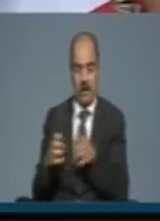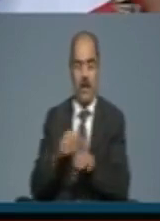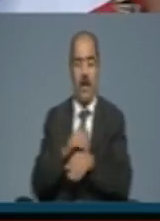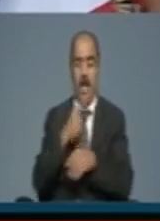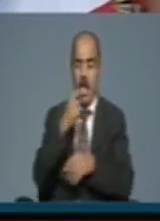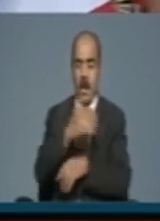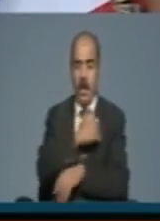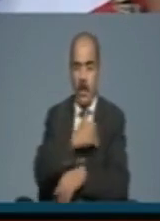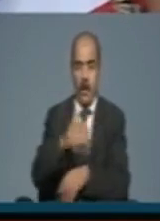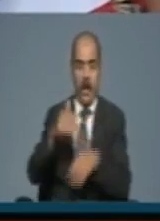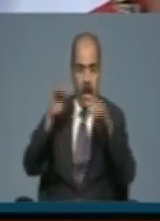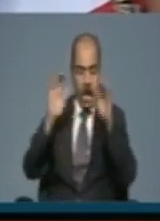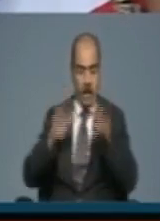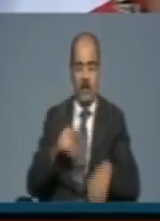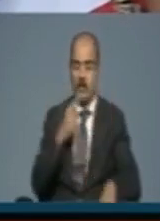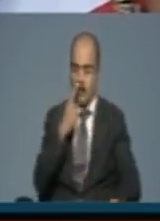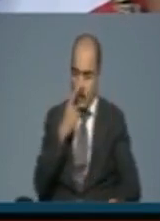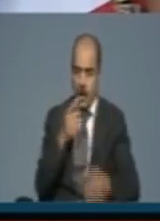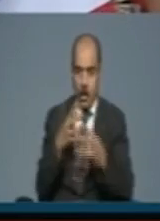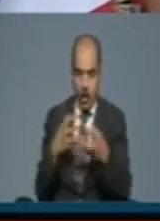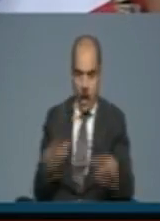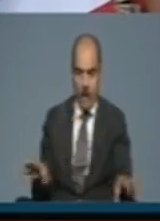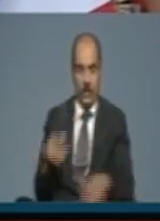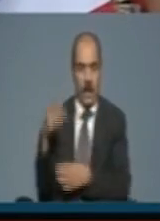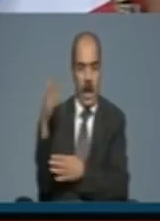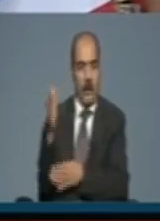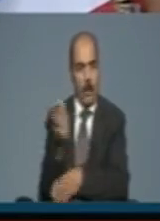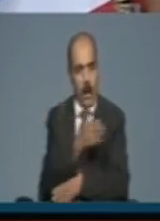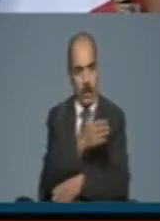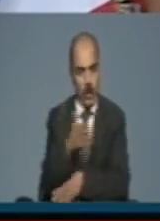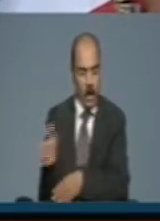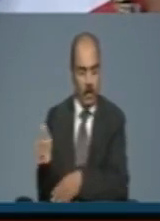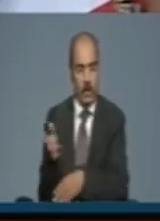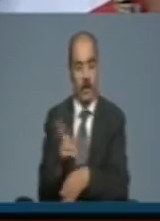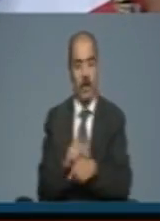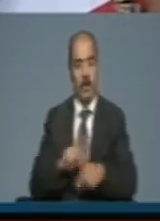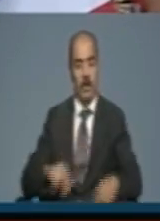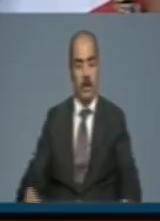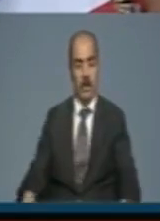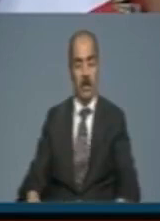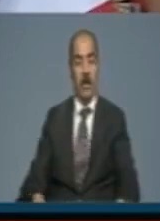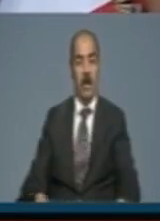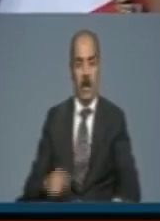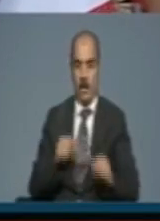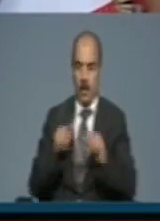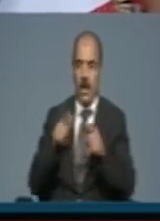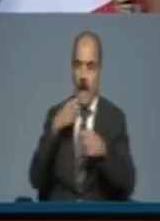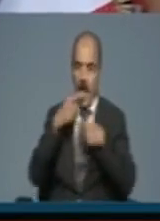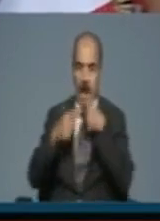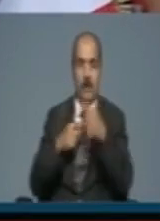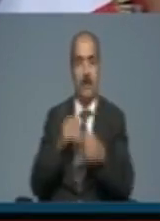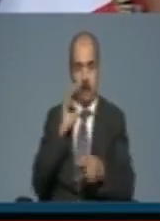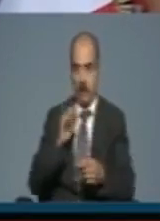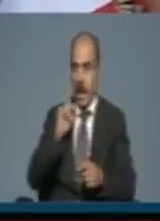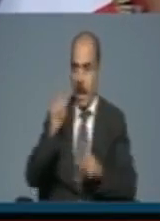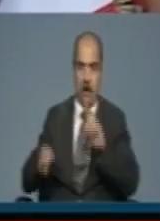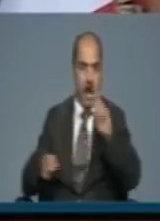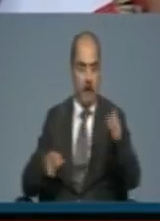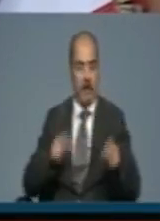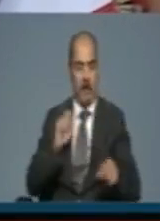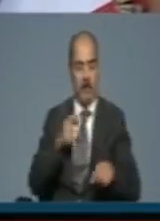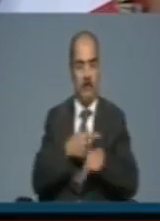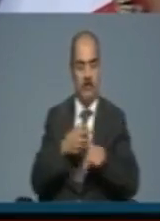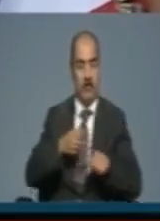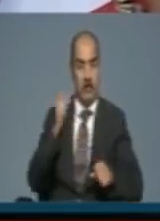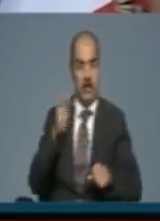مستدام باحترام حل الدولتين، حل واقعي يتم تطبيقها في أوقات